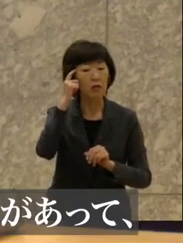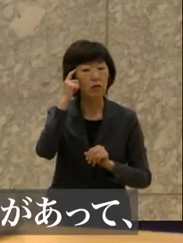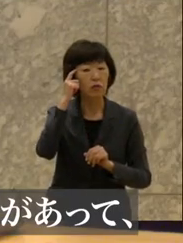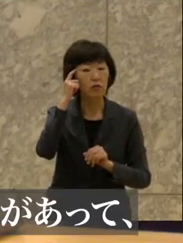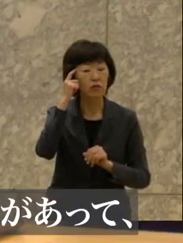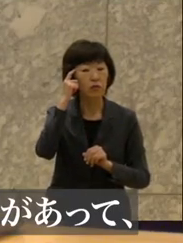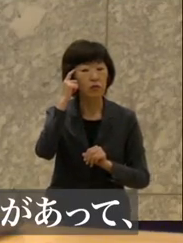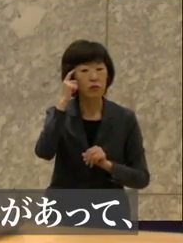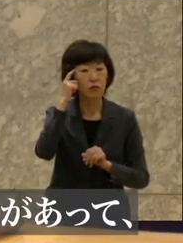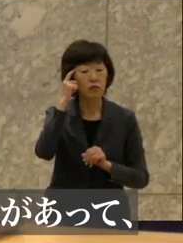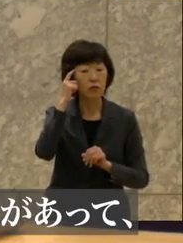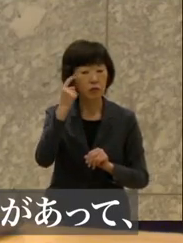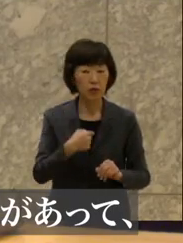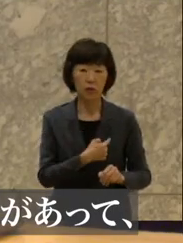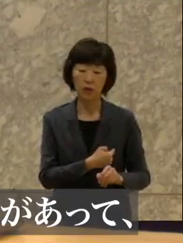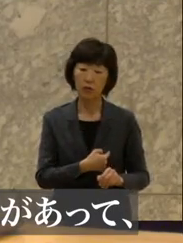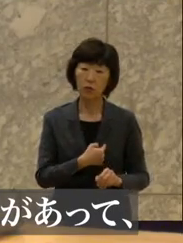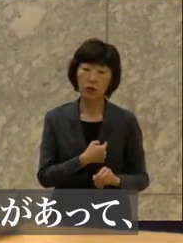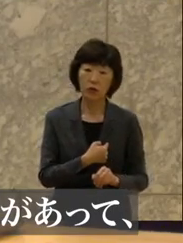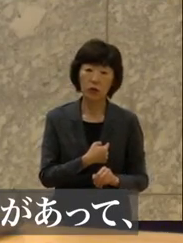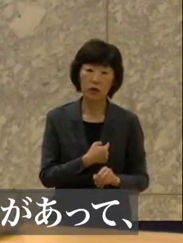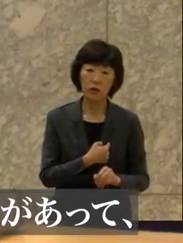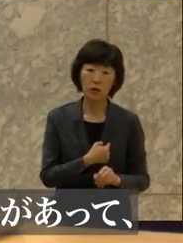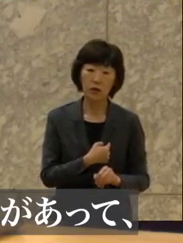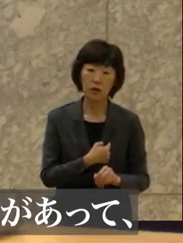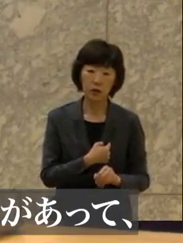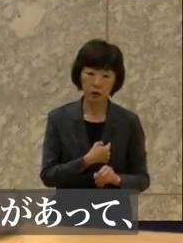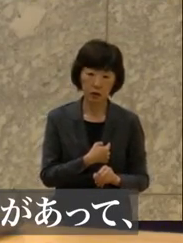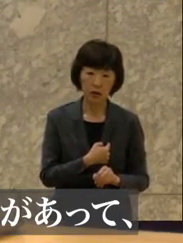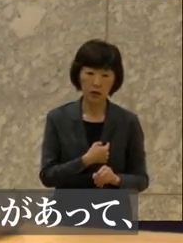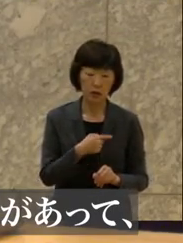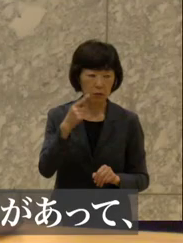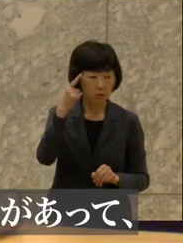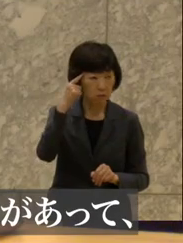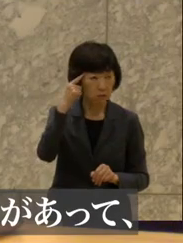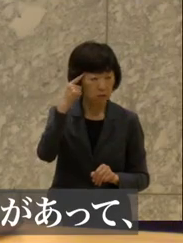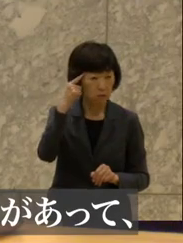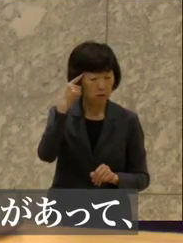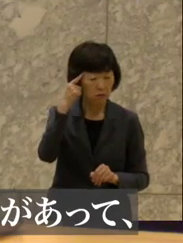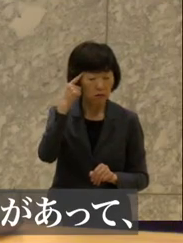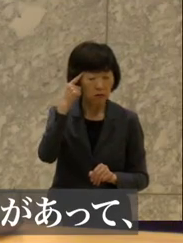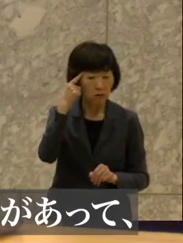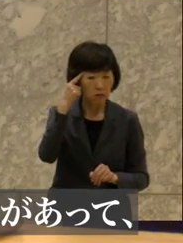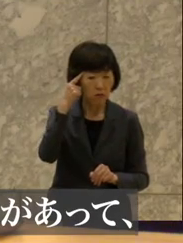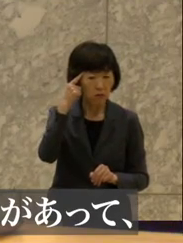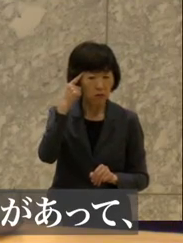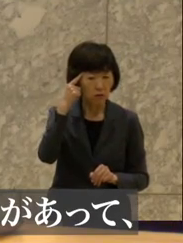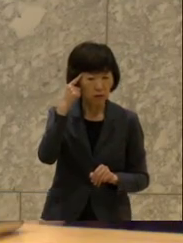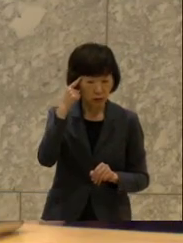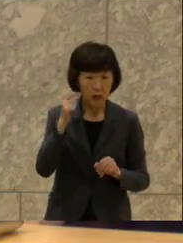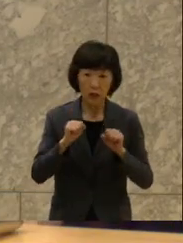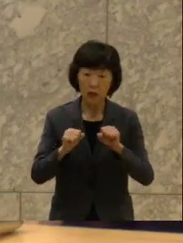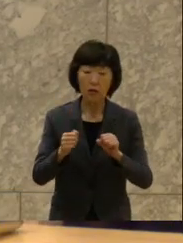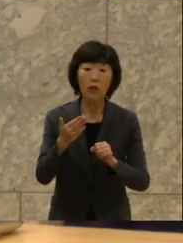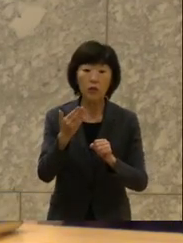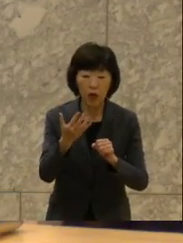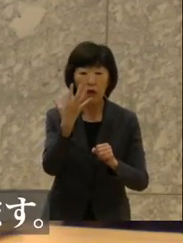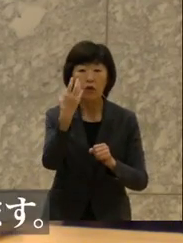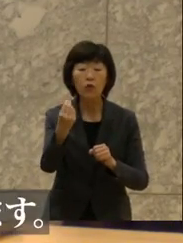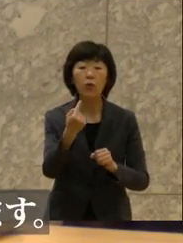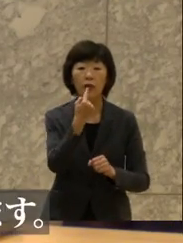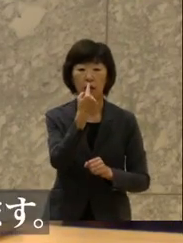こうなんだろう自覚しながらそのパフォーマンスやってるのかってそこはすごく興味があって